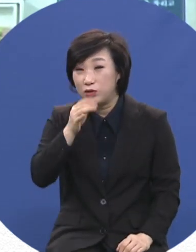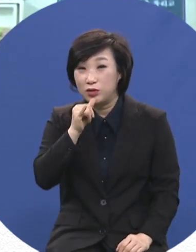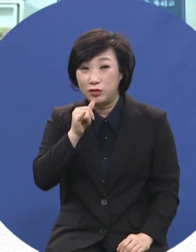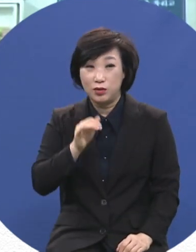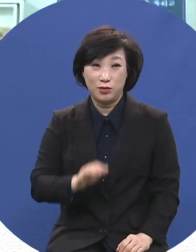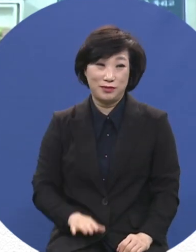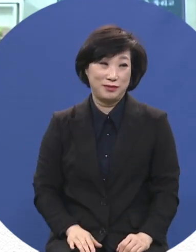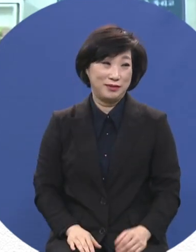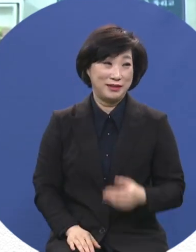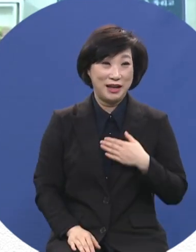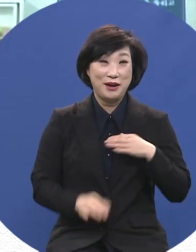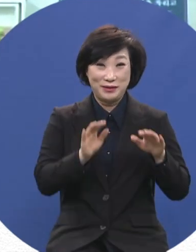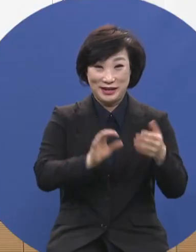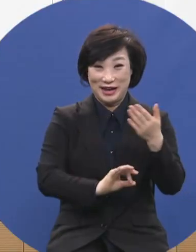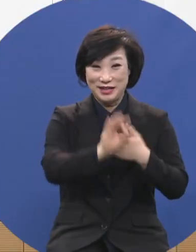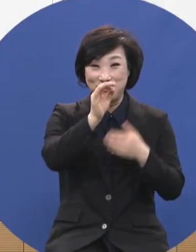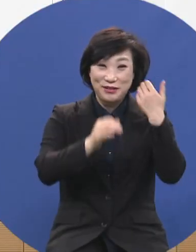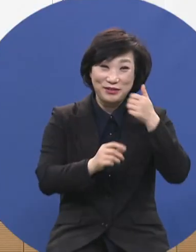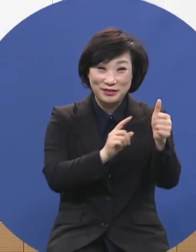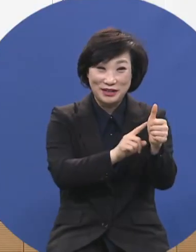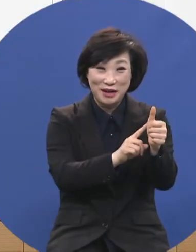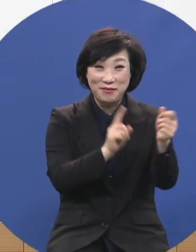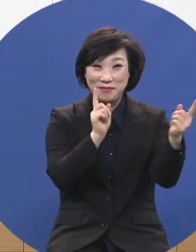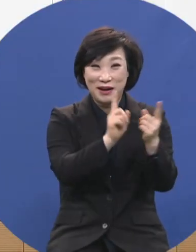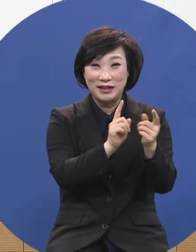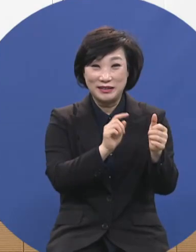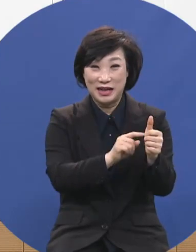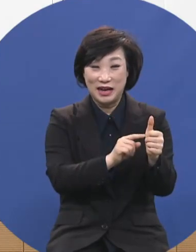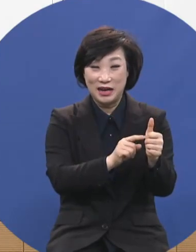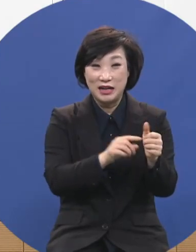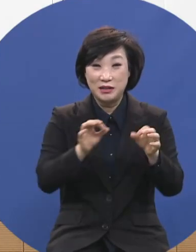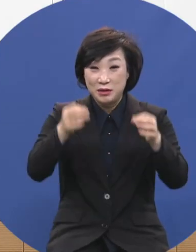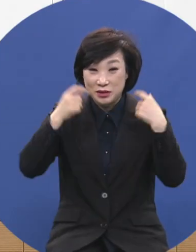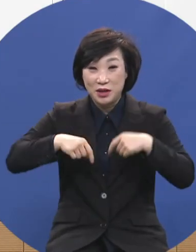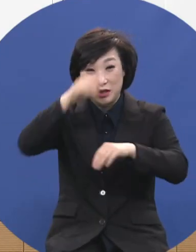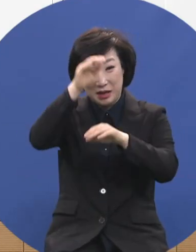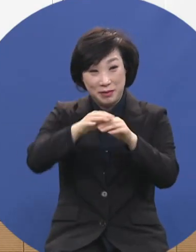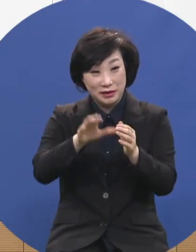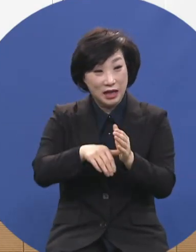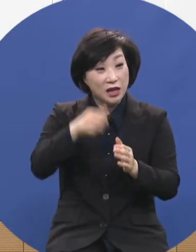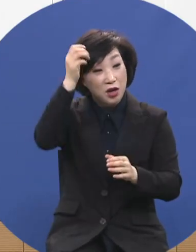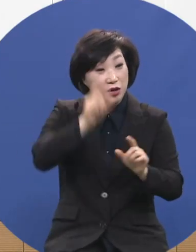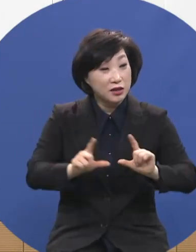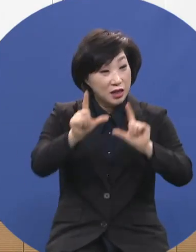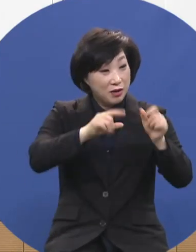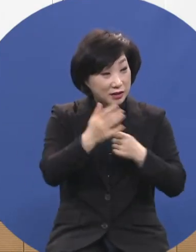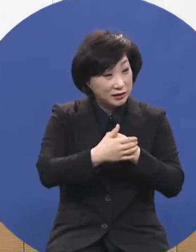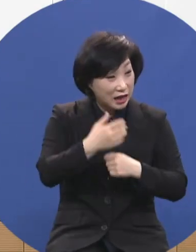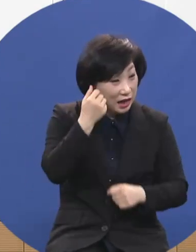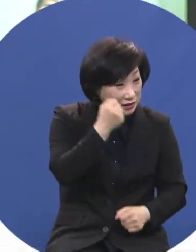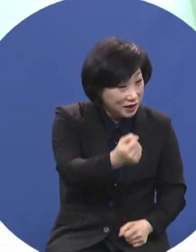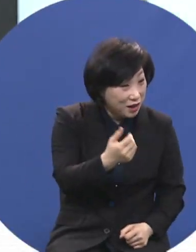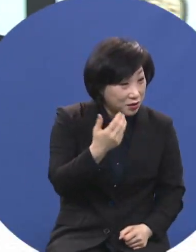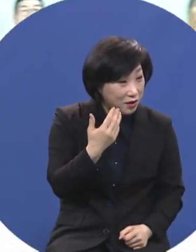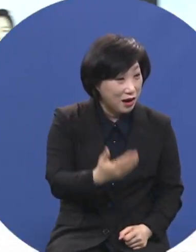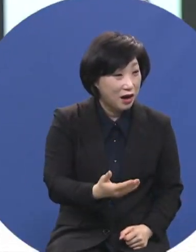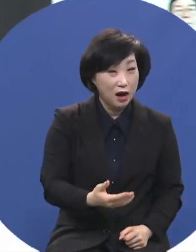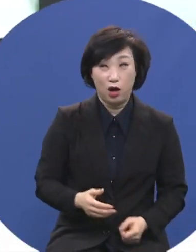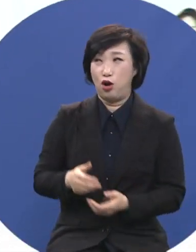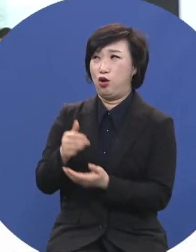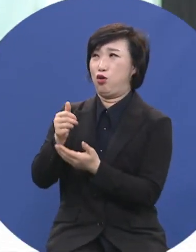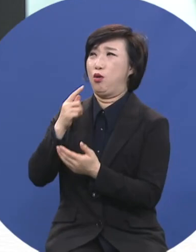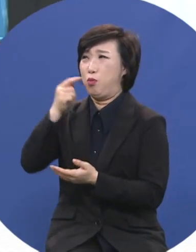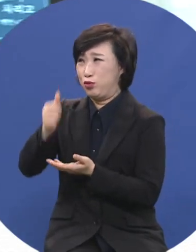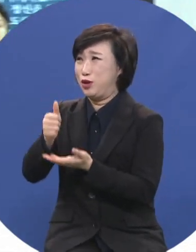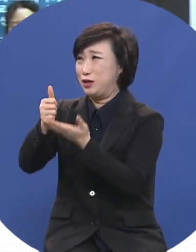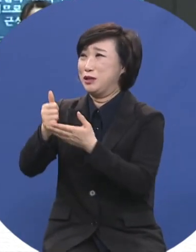아침에도 누군가를 만났어요. 금요일철회 때 영적 성안에 설교 은혜 받았냐.